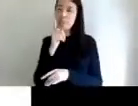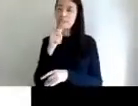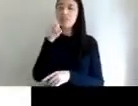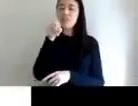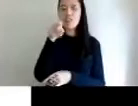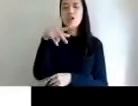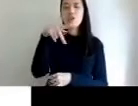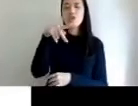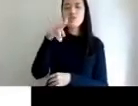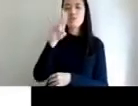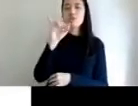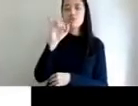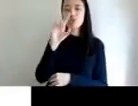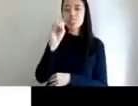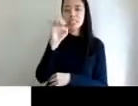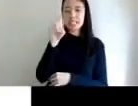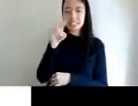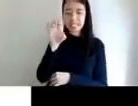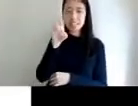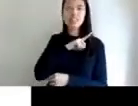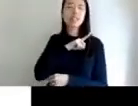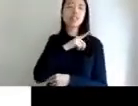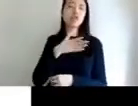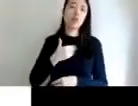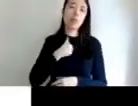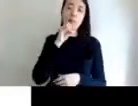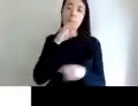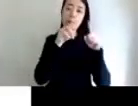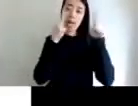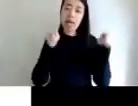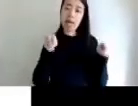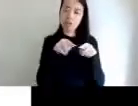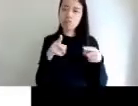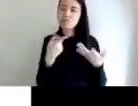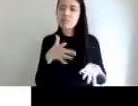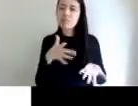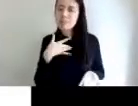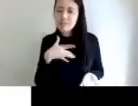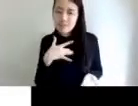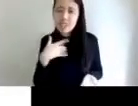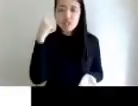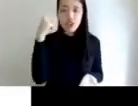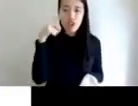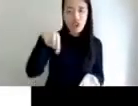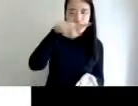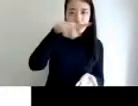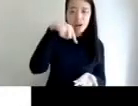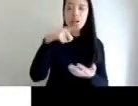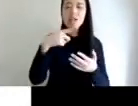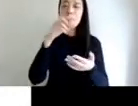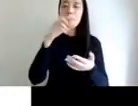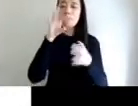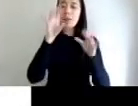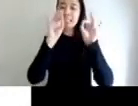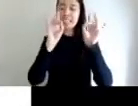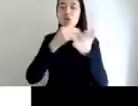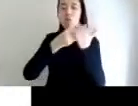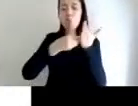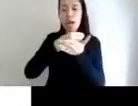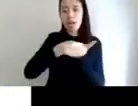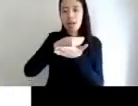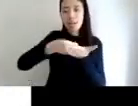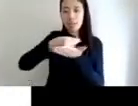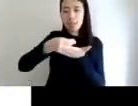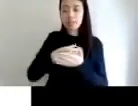筆啦，咁咧做咩嘅咧？咁就想請大家咧喺你張白紙上面咧去畫一幅畫喎。咁呢一幅畫